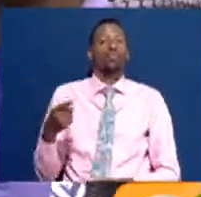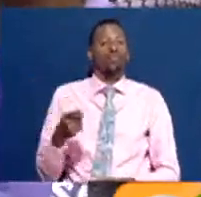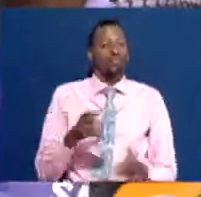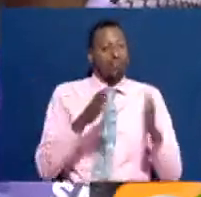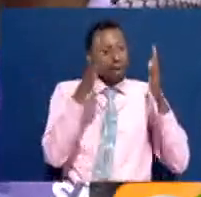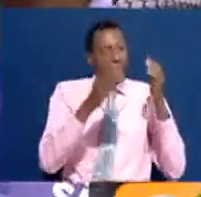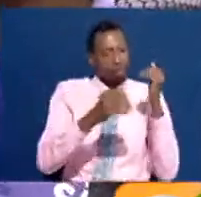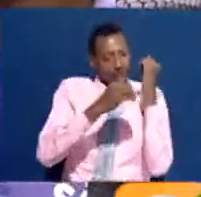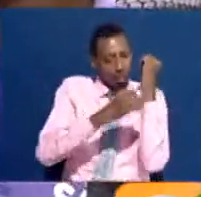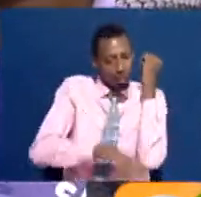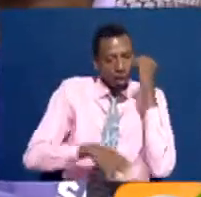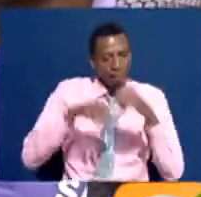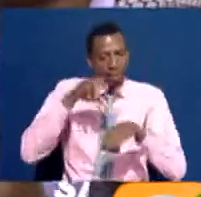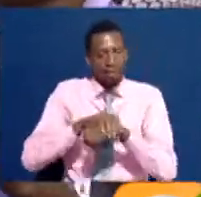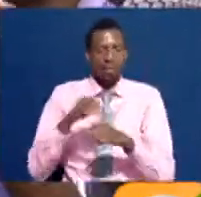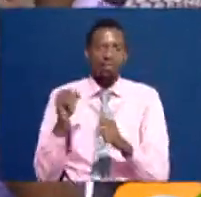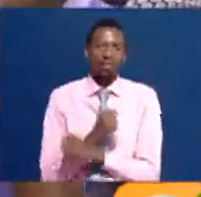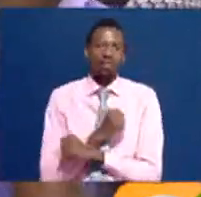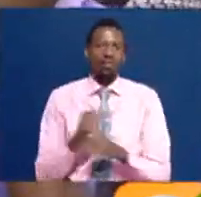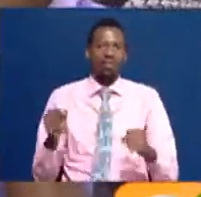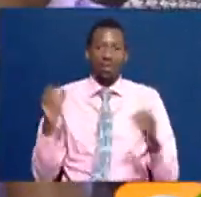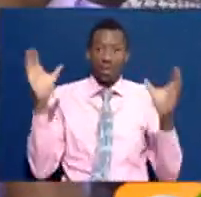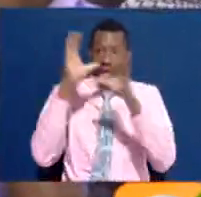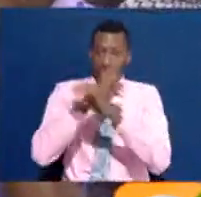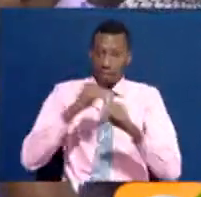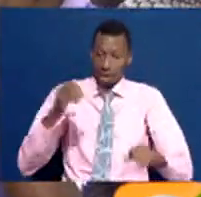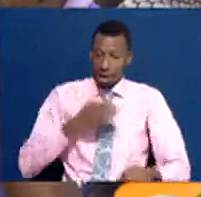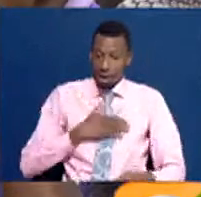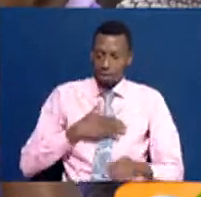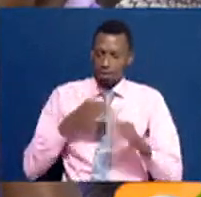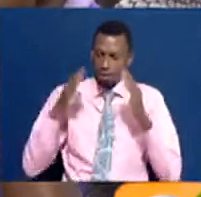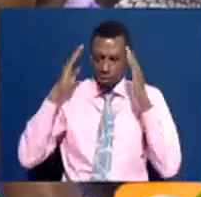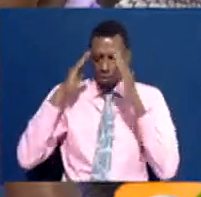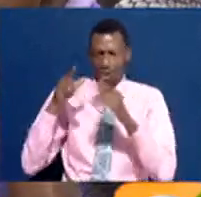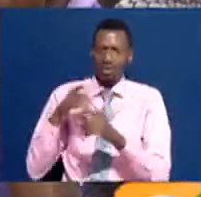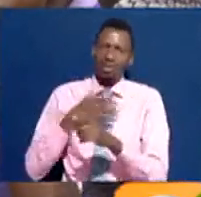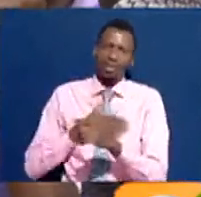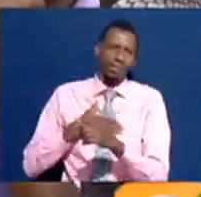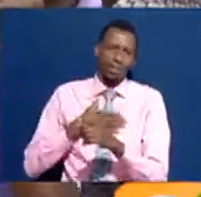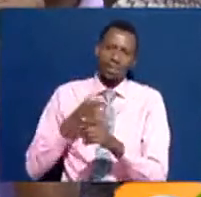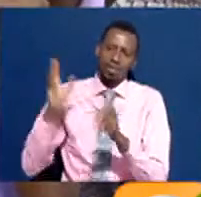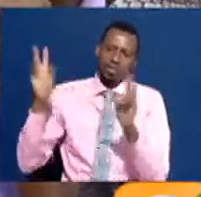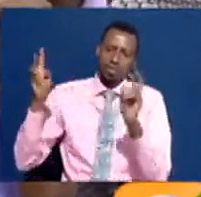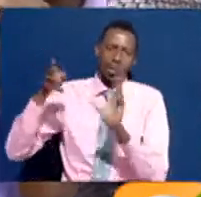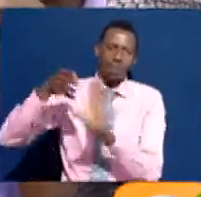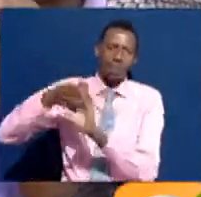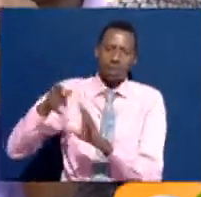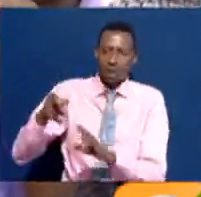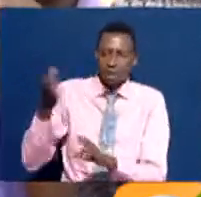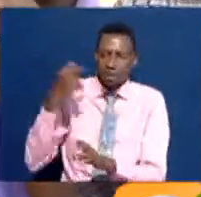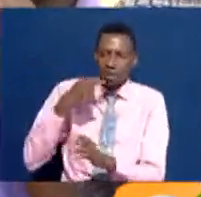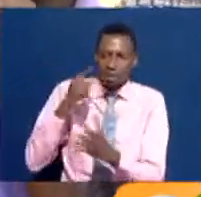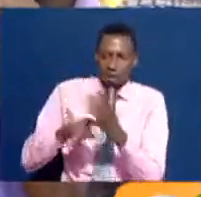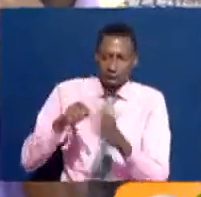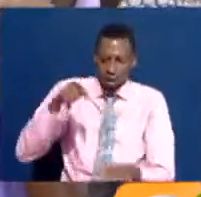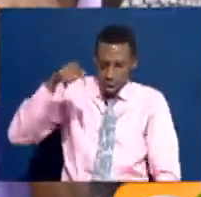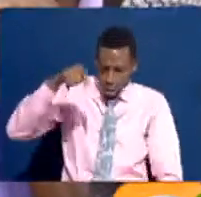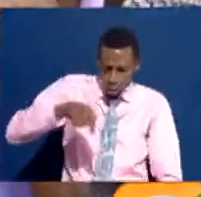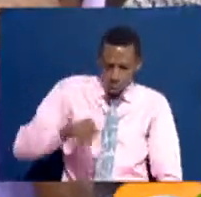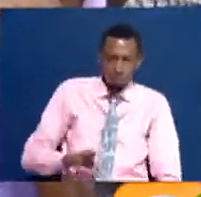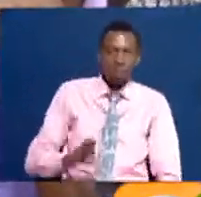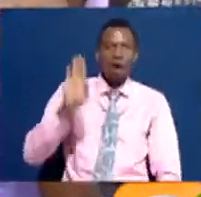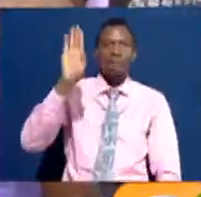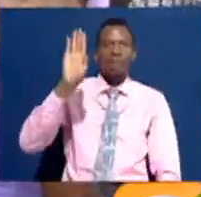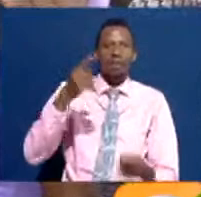maskini hawezi ikapata. Sasa president yetu apate kuangalia hii kitu ya mafuta. Alisema bottom up. Kumbe